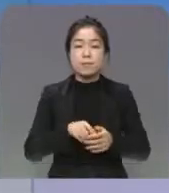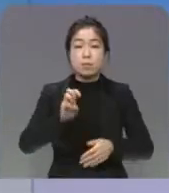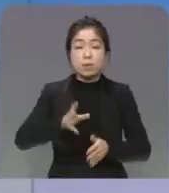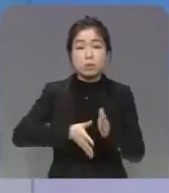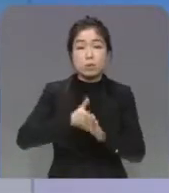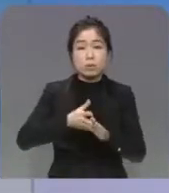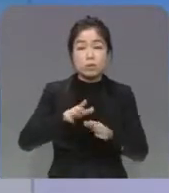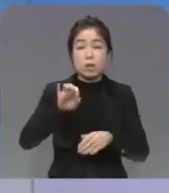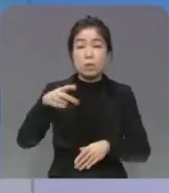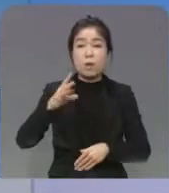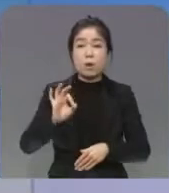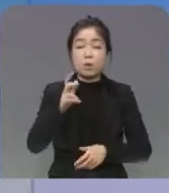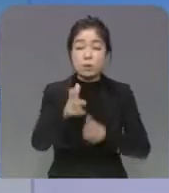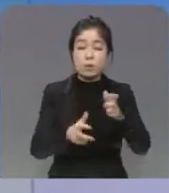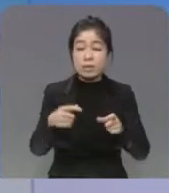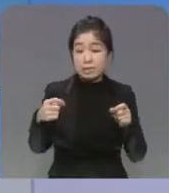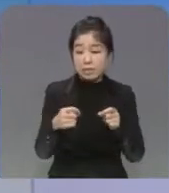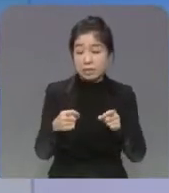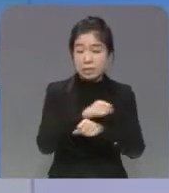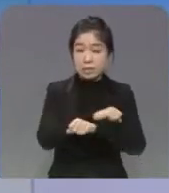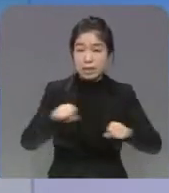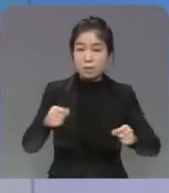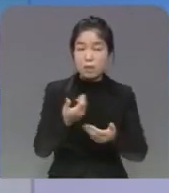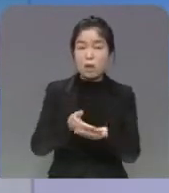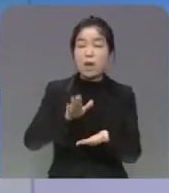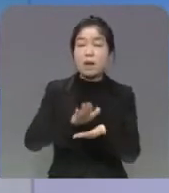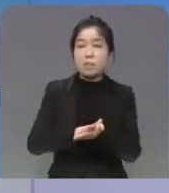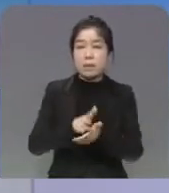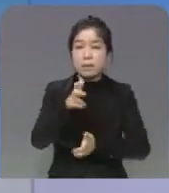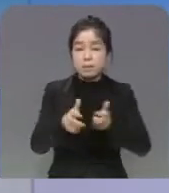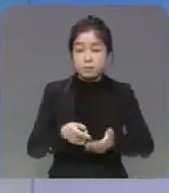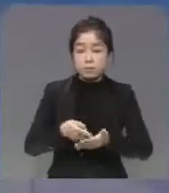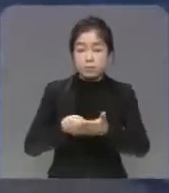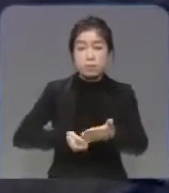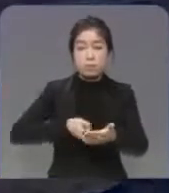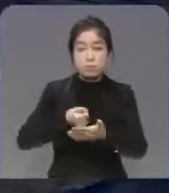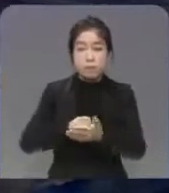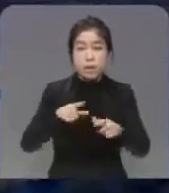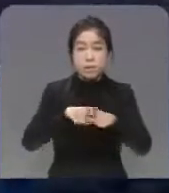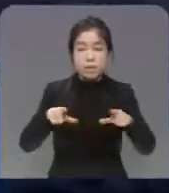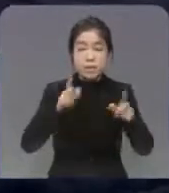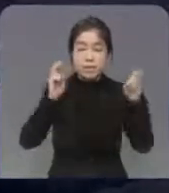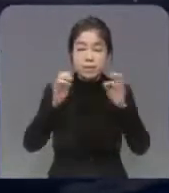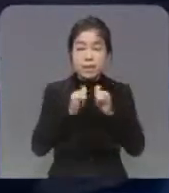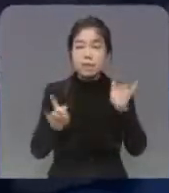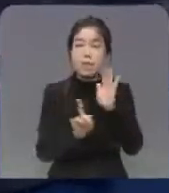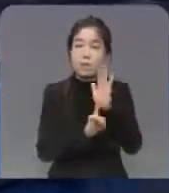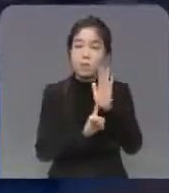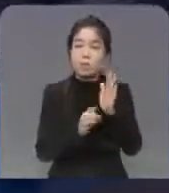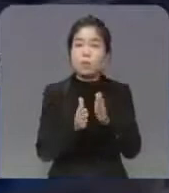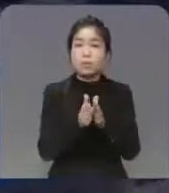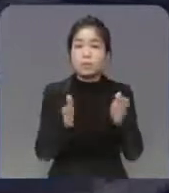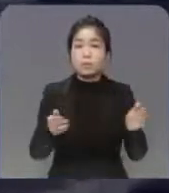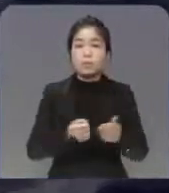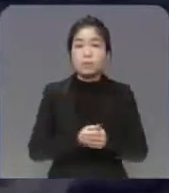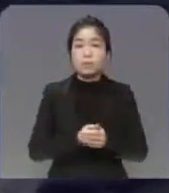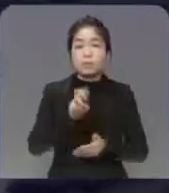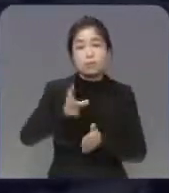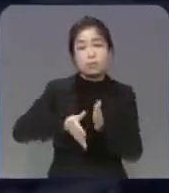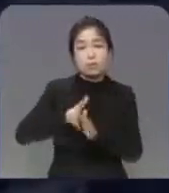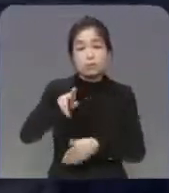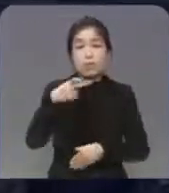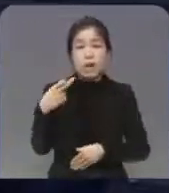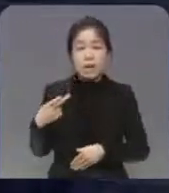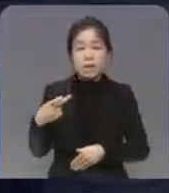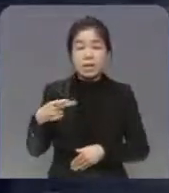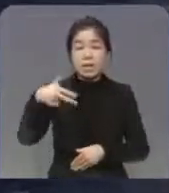광주시가 평동산업단지 인근에 대규모 도시개발 사업을 추진하기로 하고 민간 사업자 공모에 들어갔습니다. 광주시는